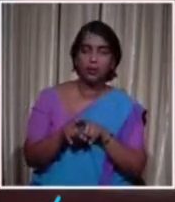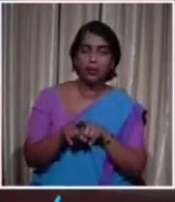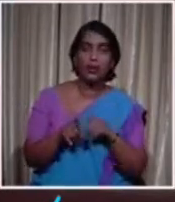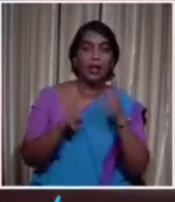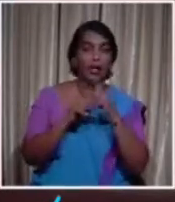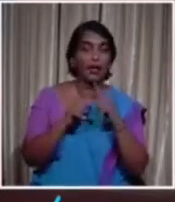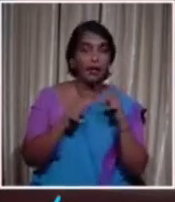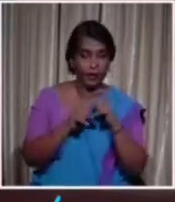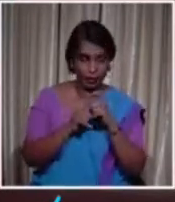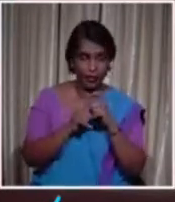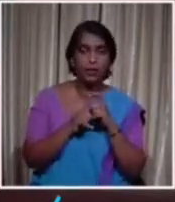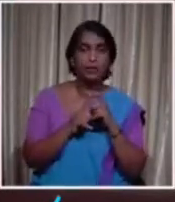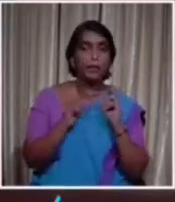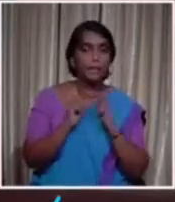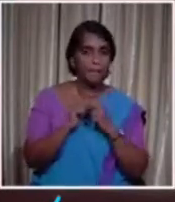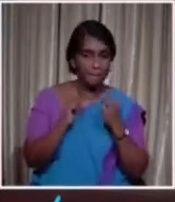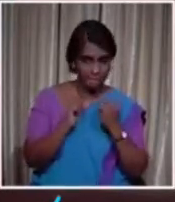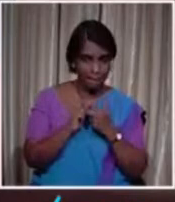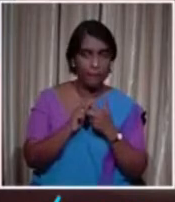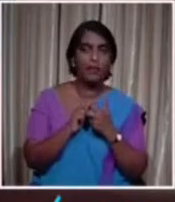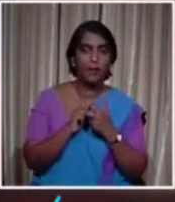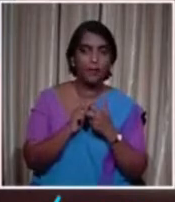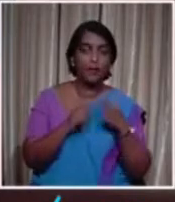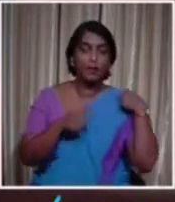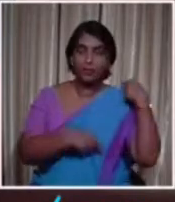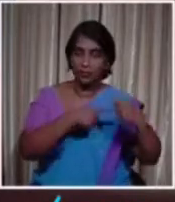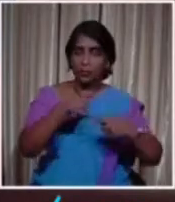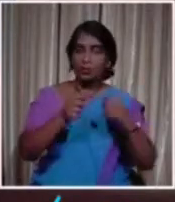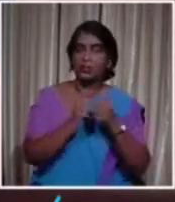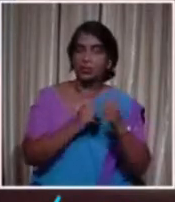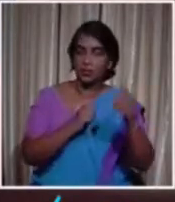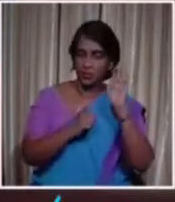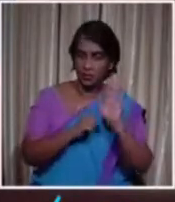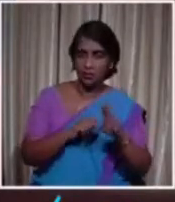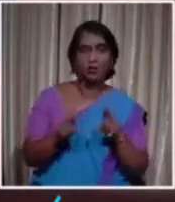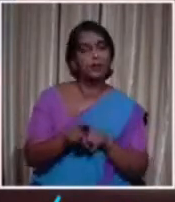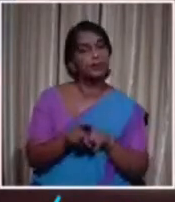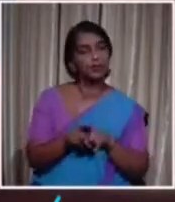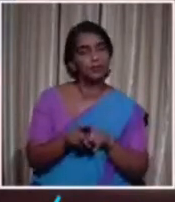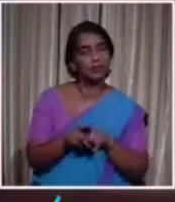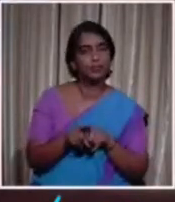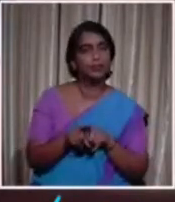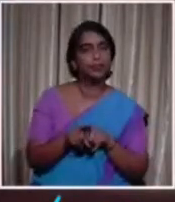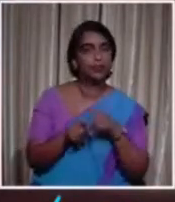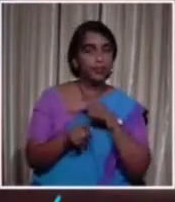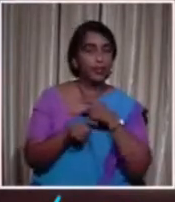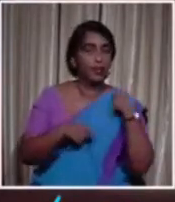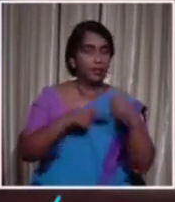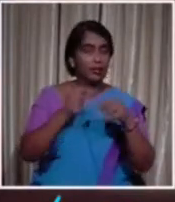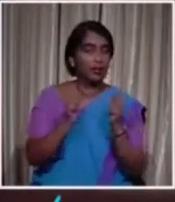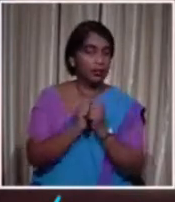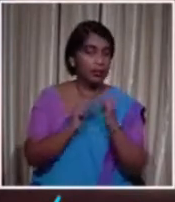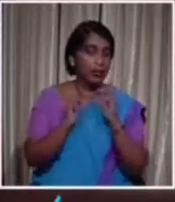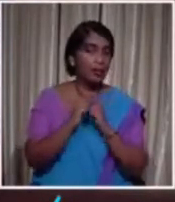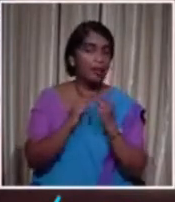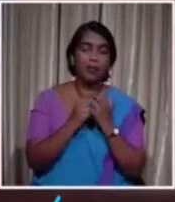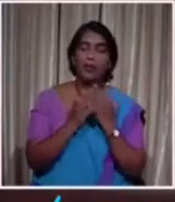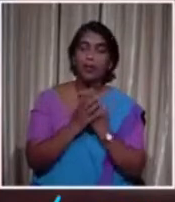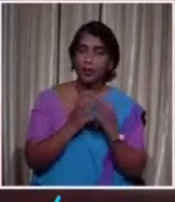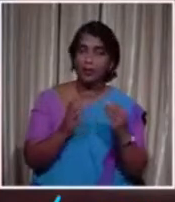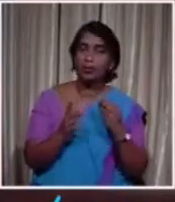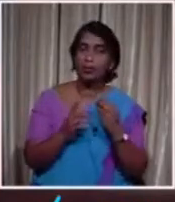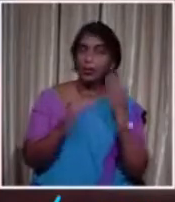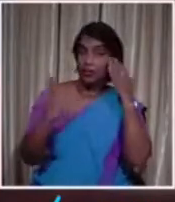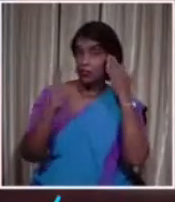अध्यापन अर्बुदे परंपरा गानक अर्बुदे अग्बाट पत्वी परंपरा गानक अर्बुदे अग्बाट पत्वी अभी